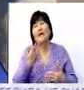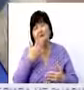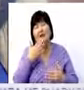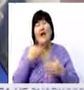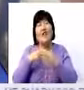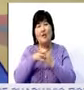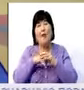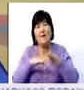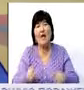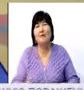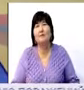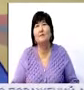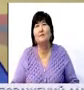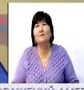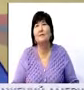борьбе.